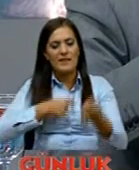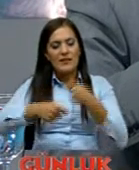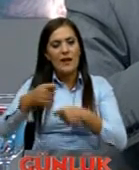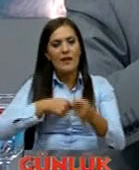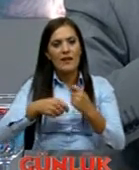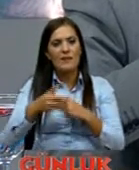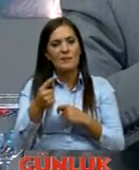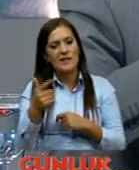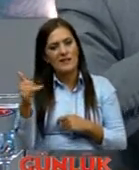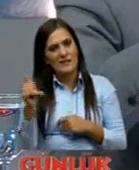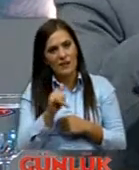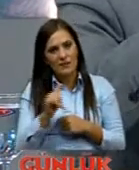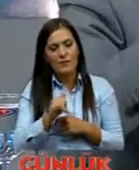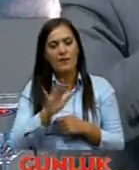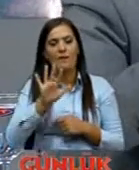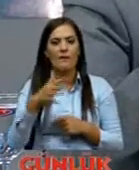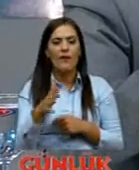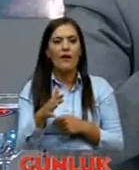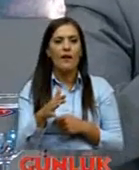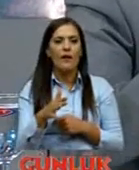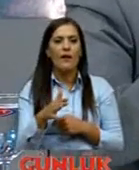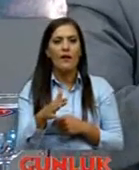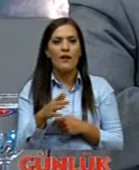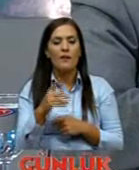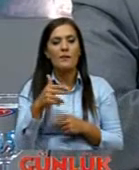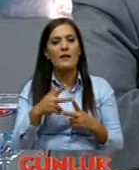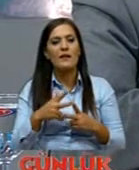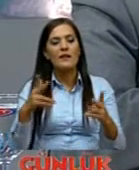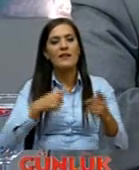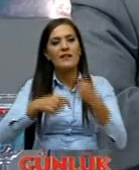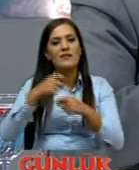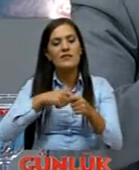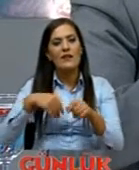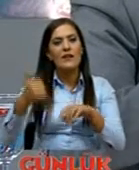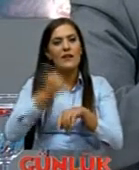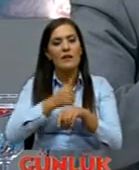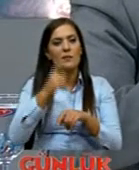ticareti zayıfladığı veya işte global bir